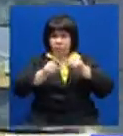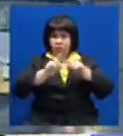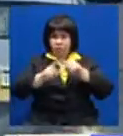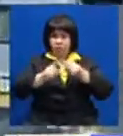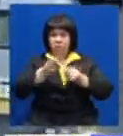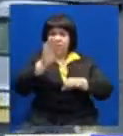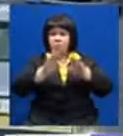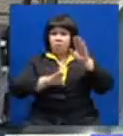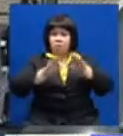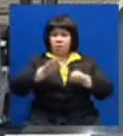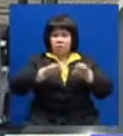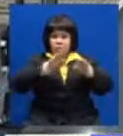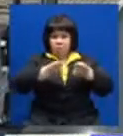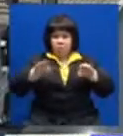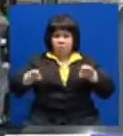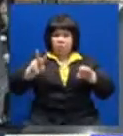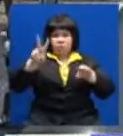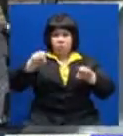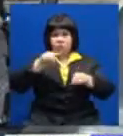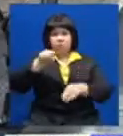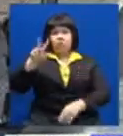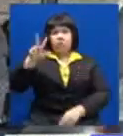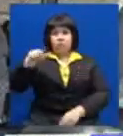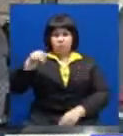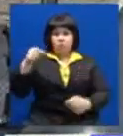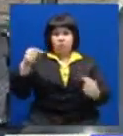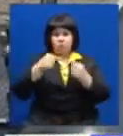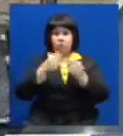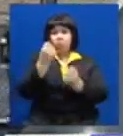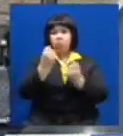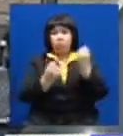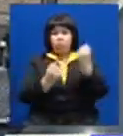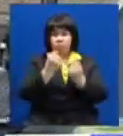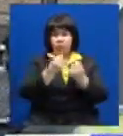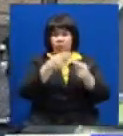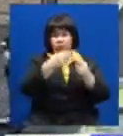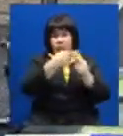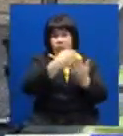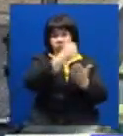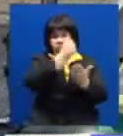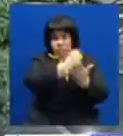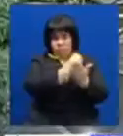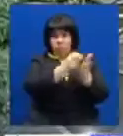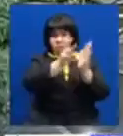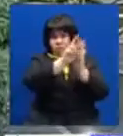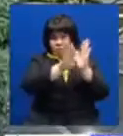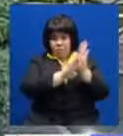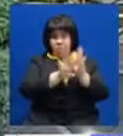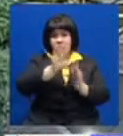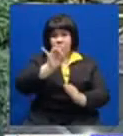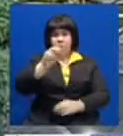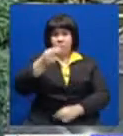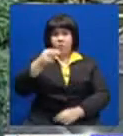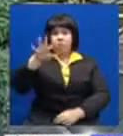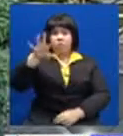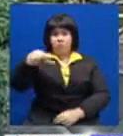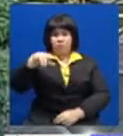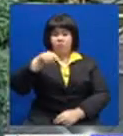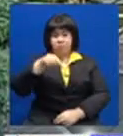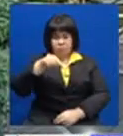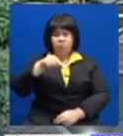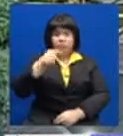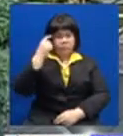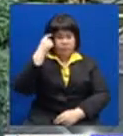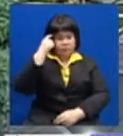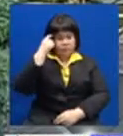ประมาณ2,000-3,000คันจากจำนวนรถแท็กซี่ที่จดทะเบียนในระบบประมาณ85,000คันจะ